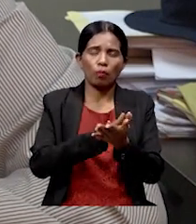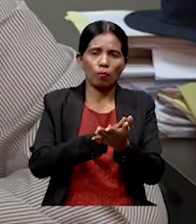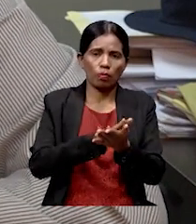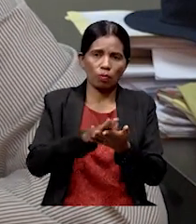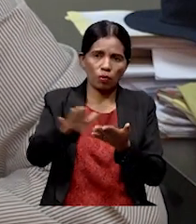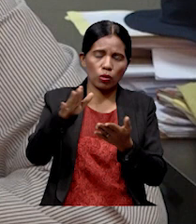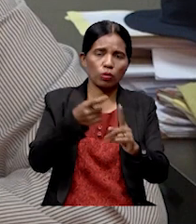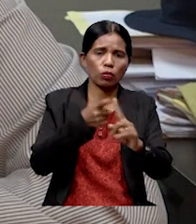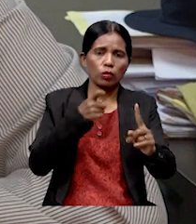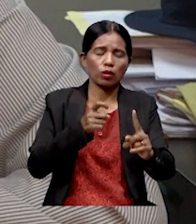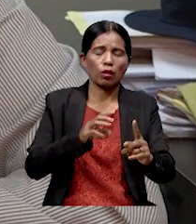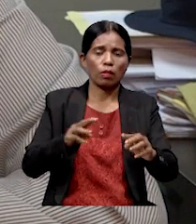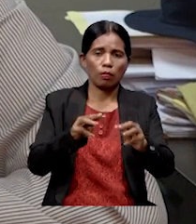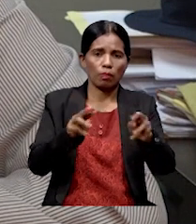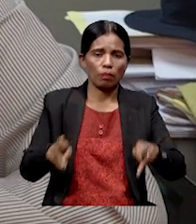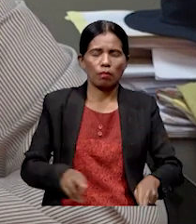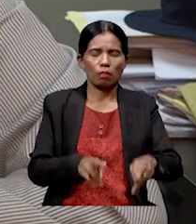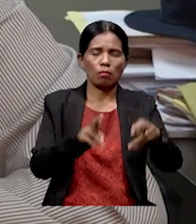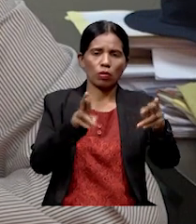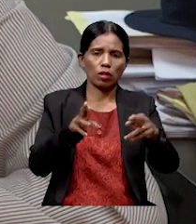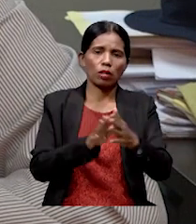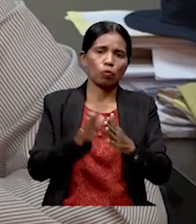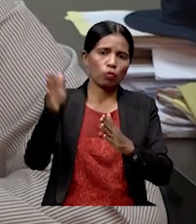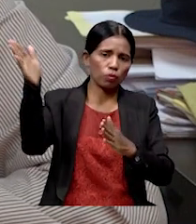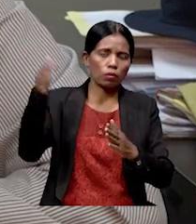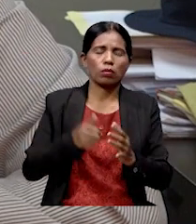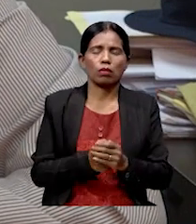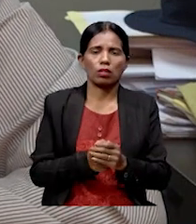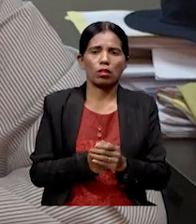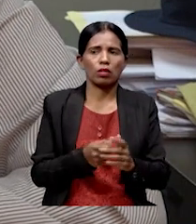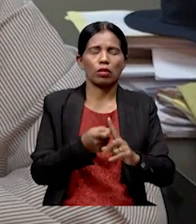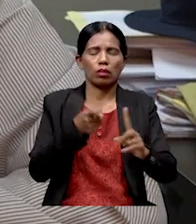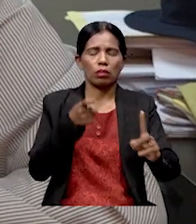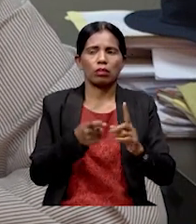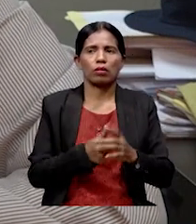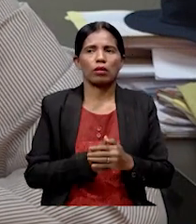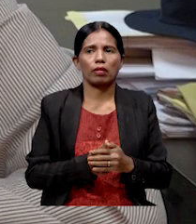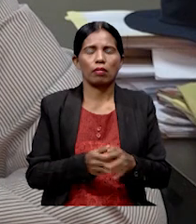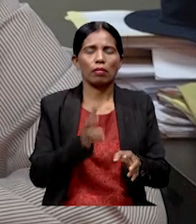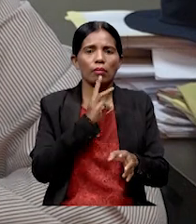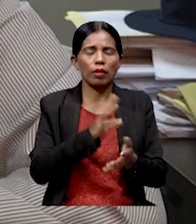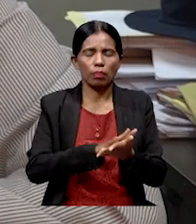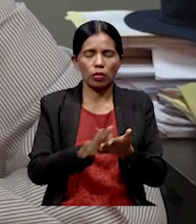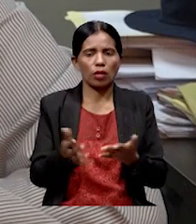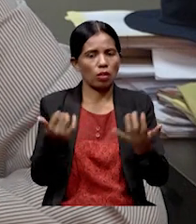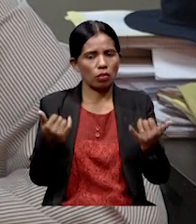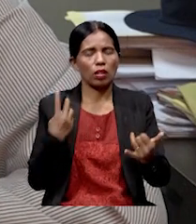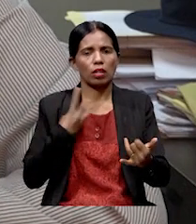mai. Kuase kobrimentu ne ia 60% dili larane asesu maka usi. Ina ba agor datau si